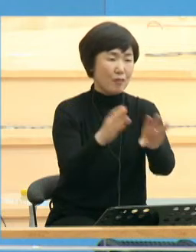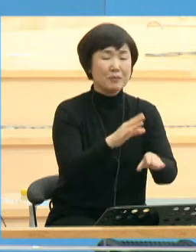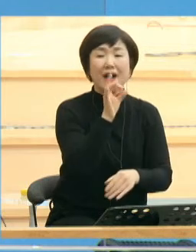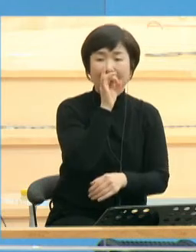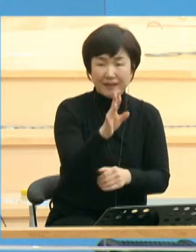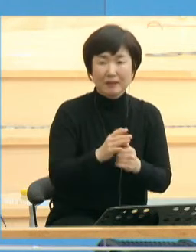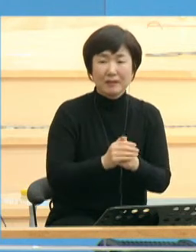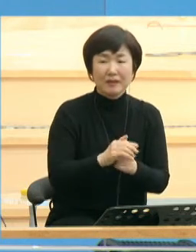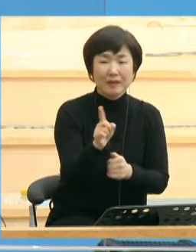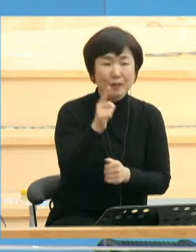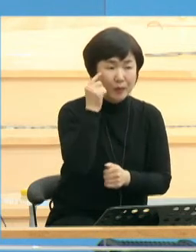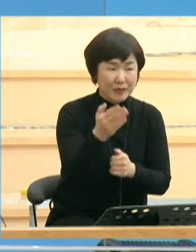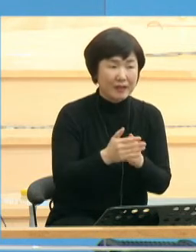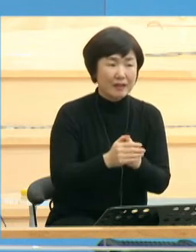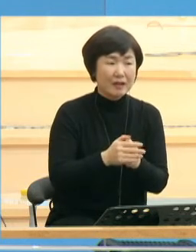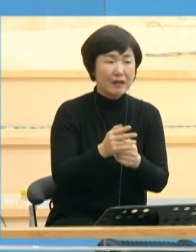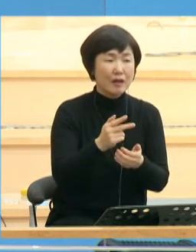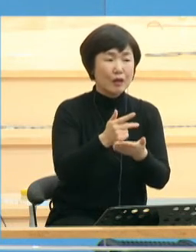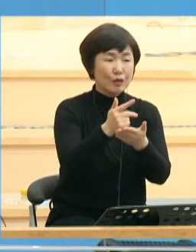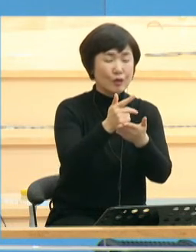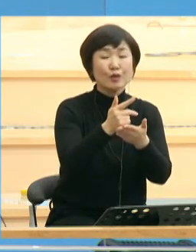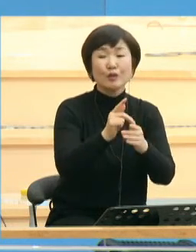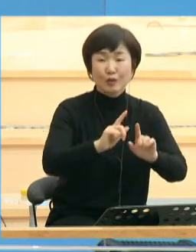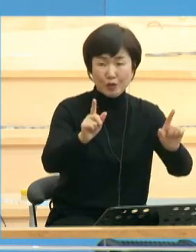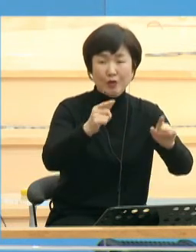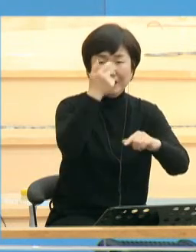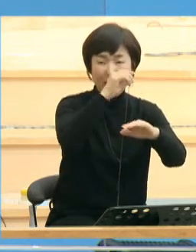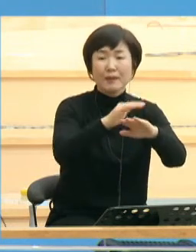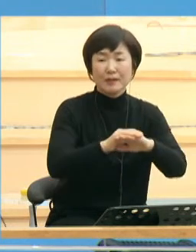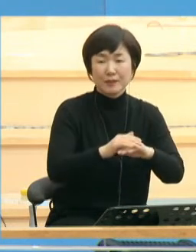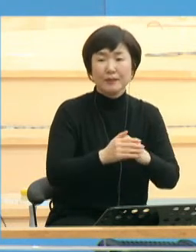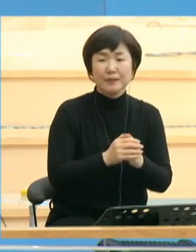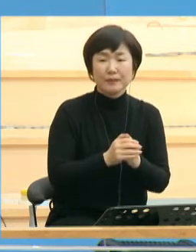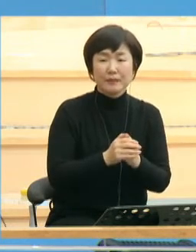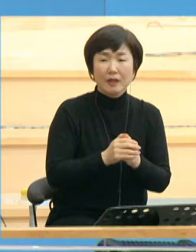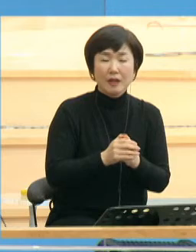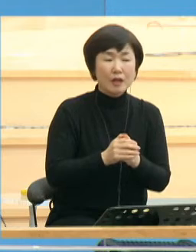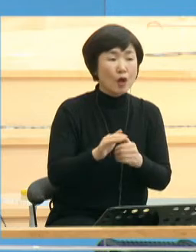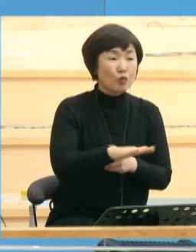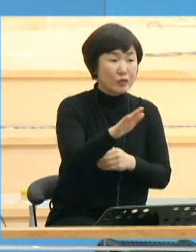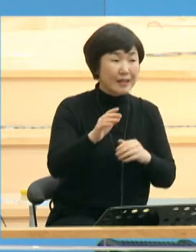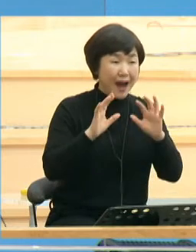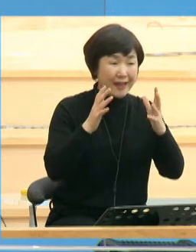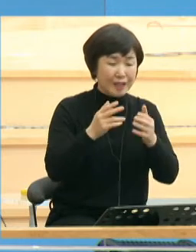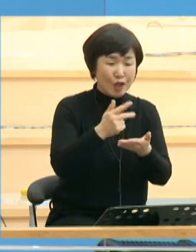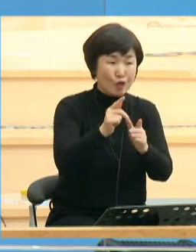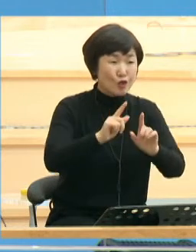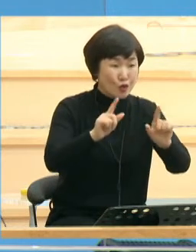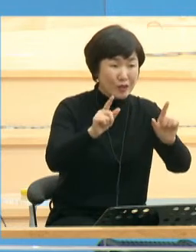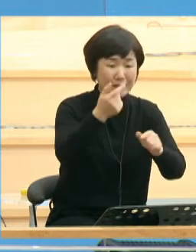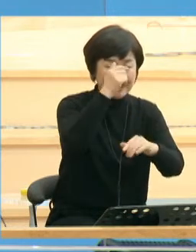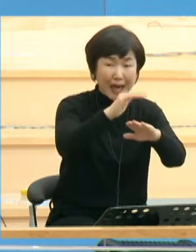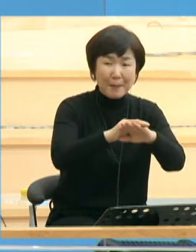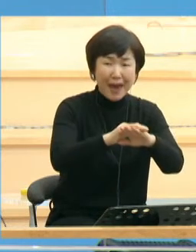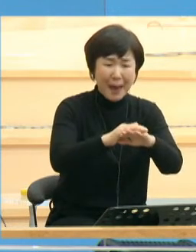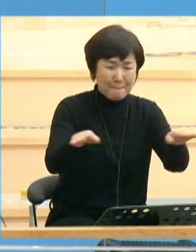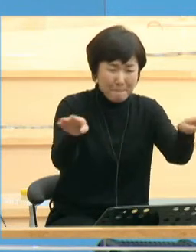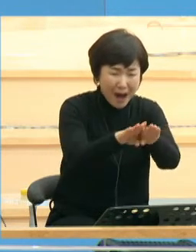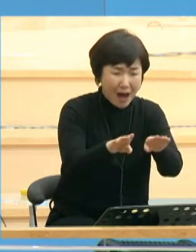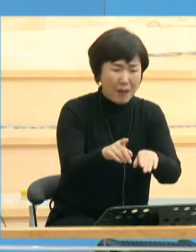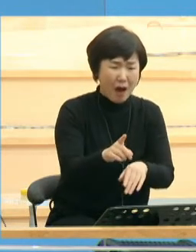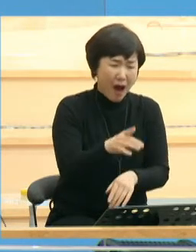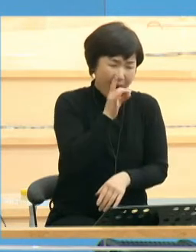주위를 삼을 수 촐 치우의 아이들이 주의 를 빼먹으면 주문 줄 알고 말이에요 어